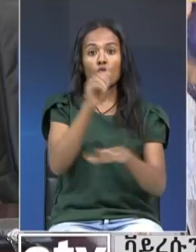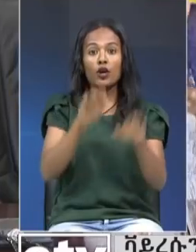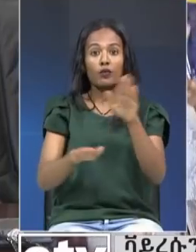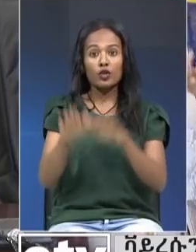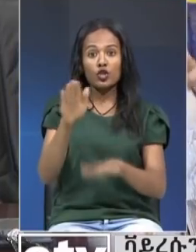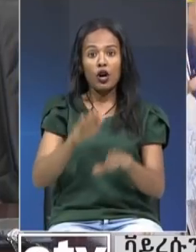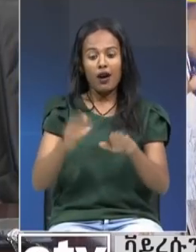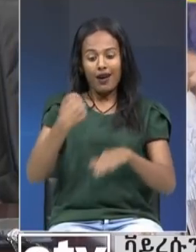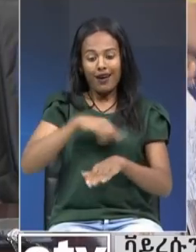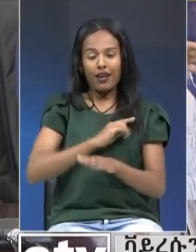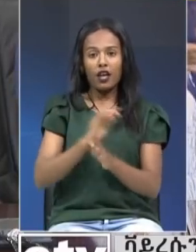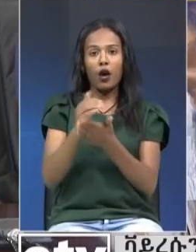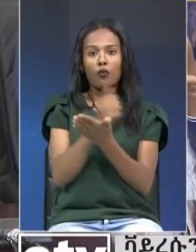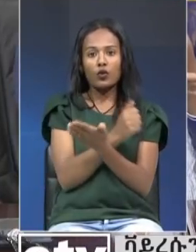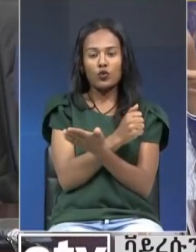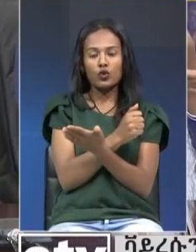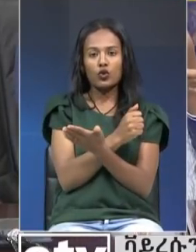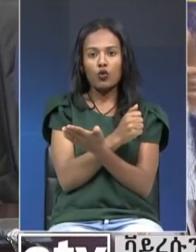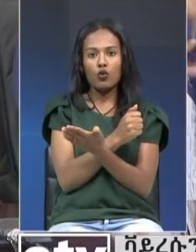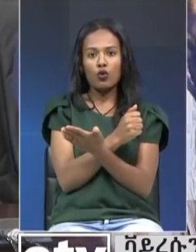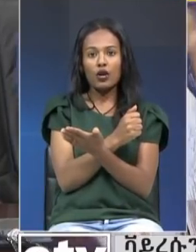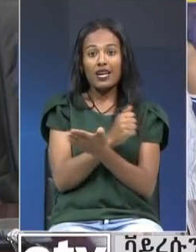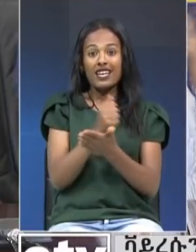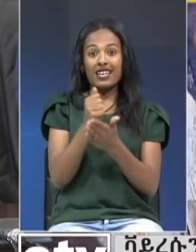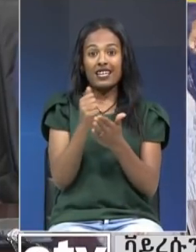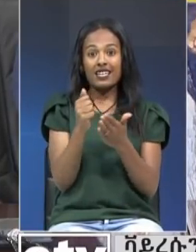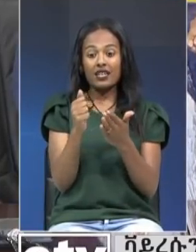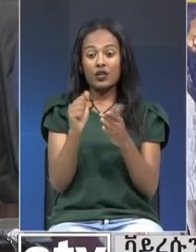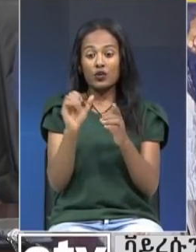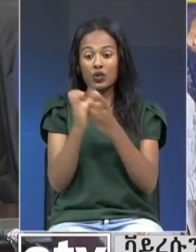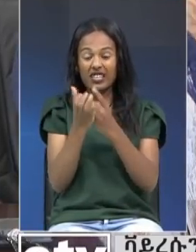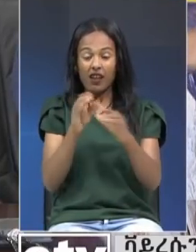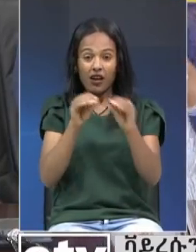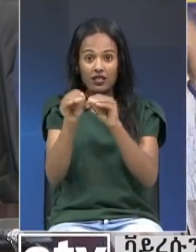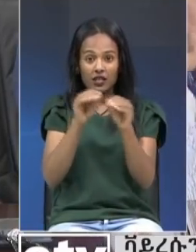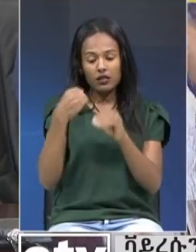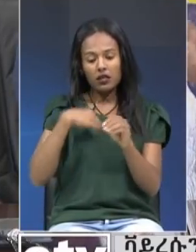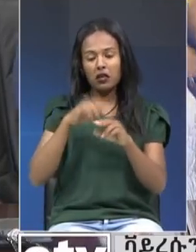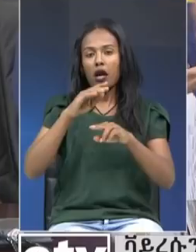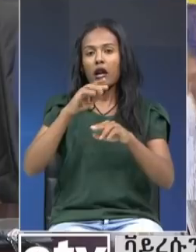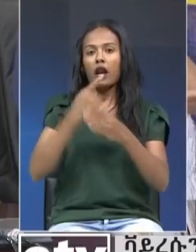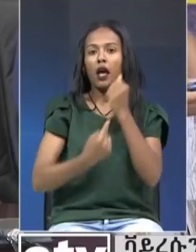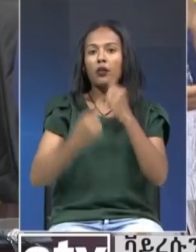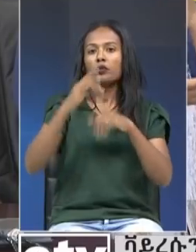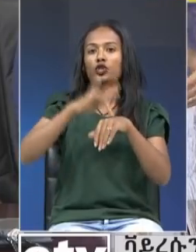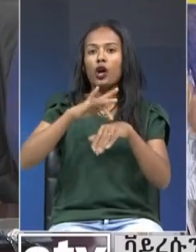እርምጃ፣ እኛ የምንወስደው እንቅስቃሴ እኛ ላይ ብቻ አይቆምም።